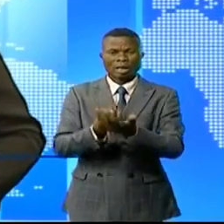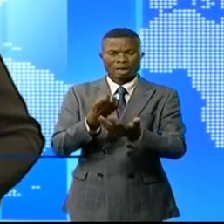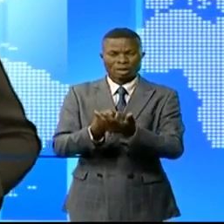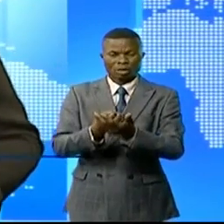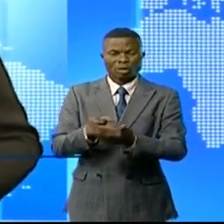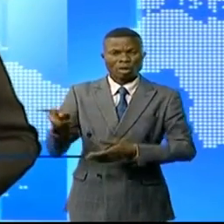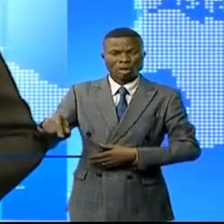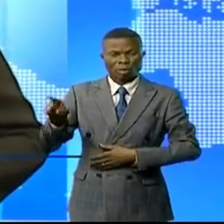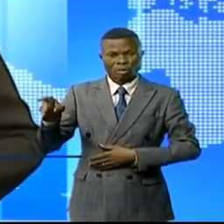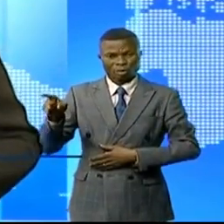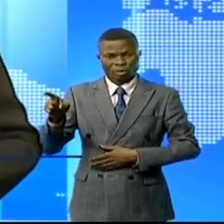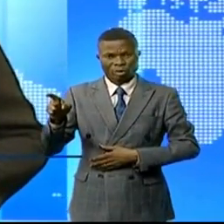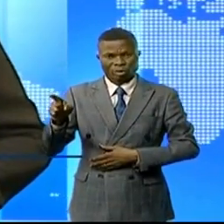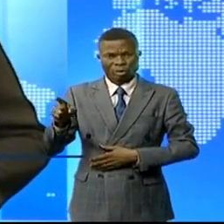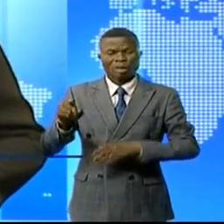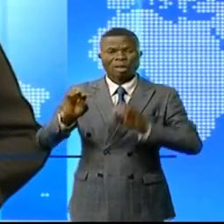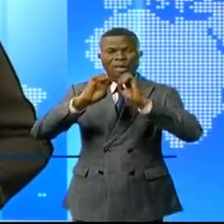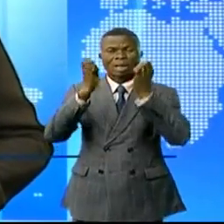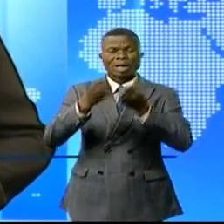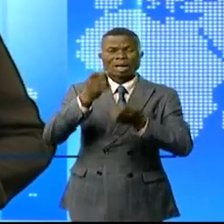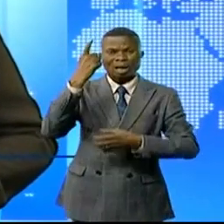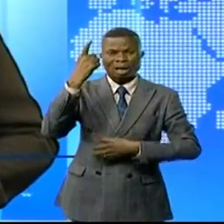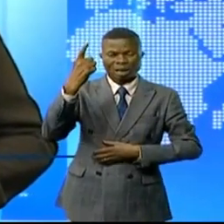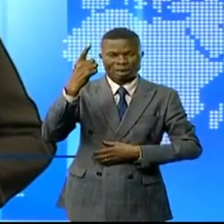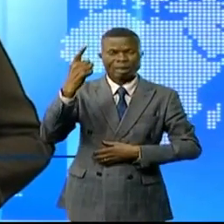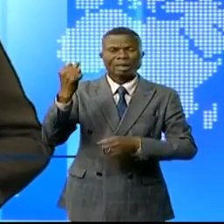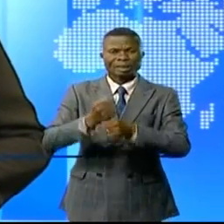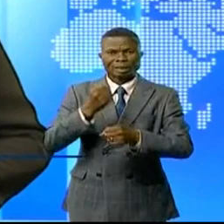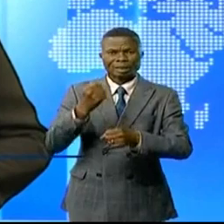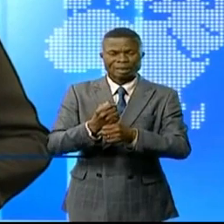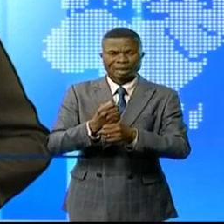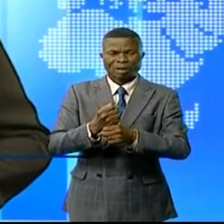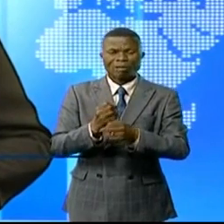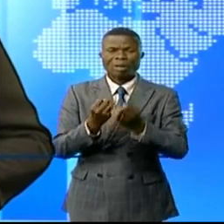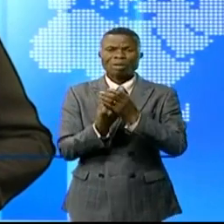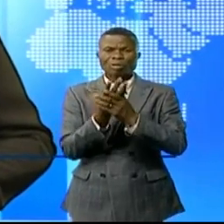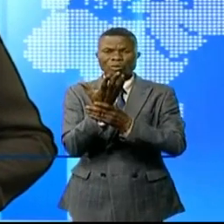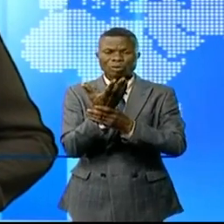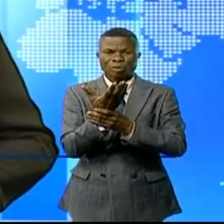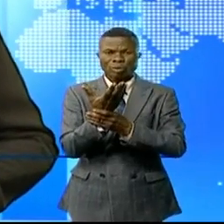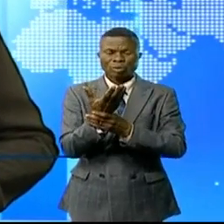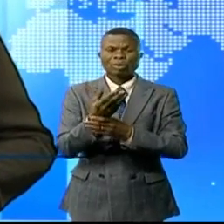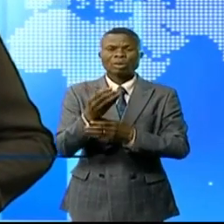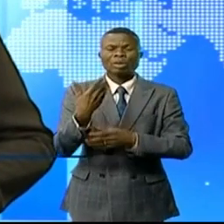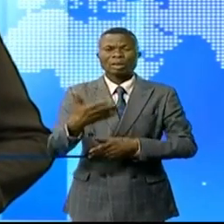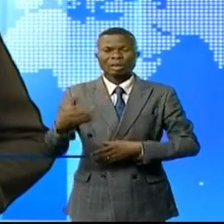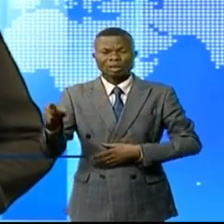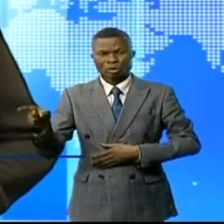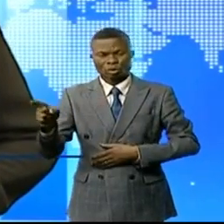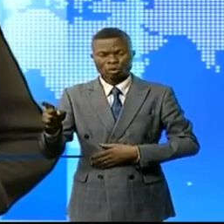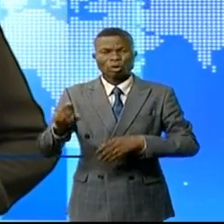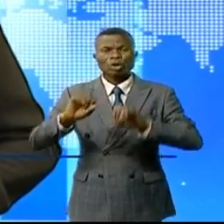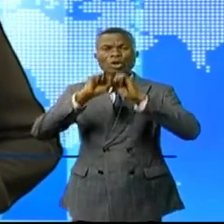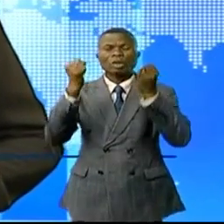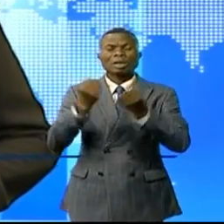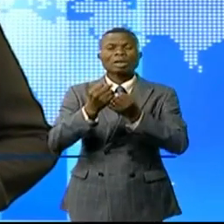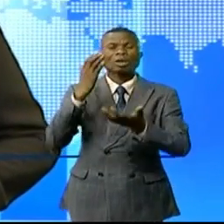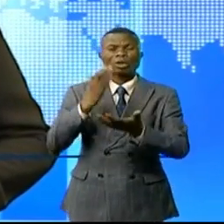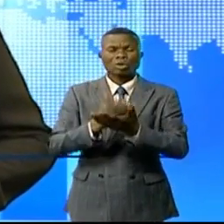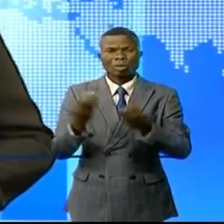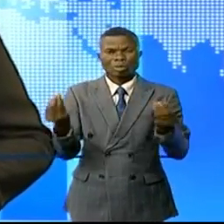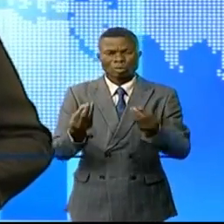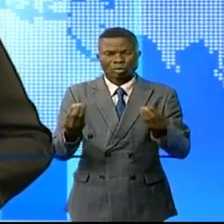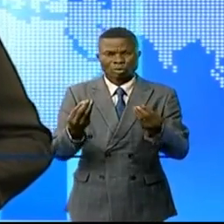province du Kassai-Oriental, l'unique entreprise spécialisée dans la production d'isérum liquide est à l'arrêt. La cause,